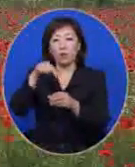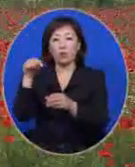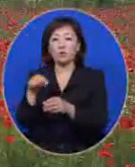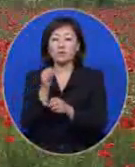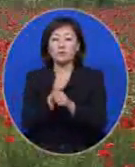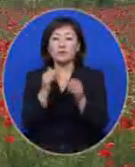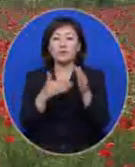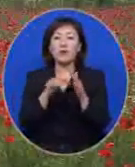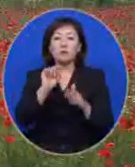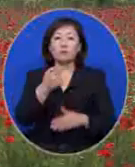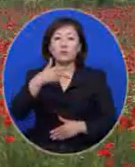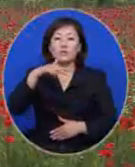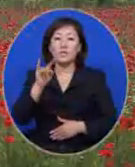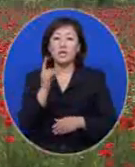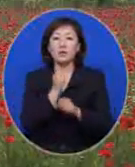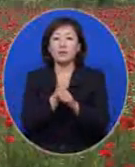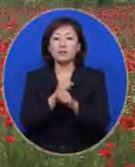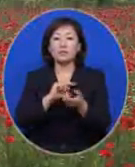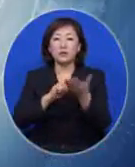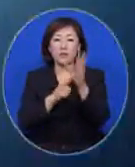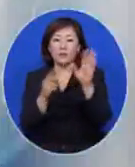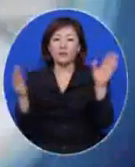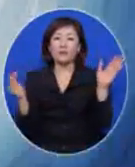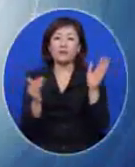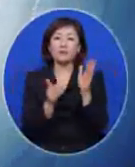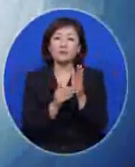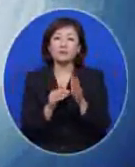등 다양한 형태의 전시회도 마련됩니다.